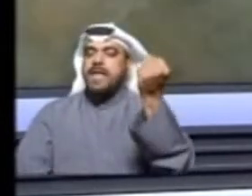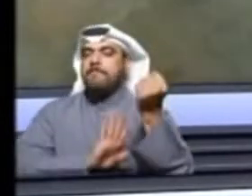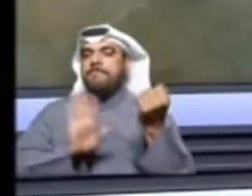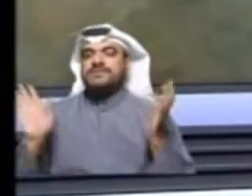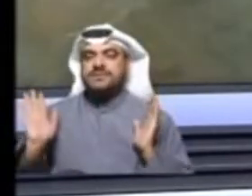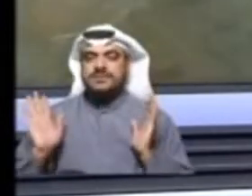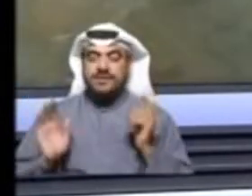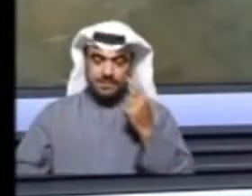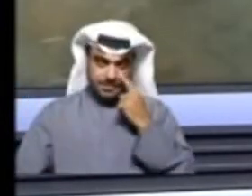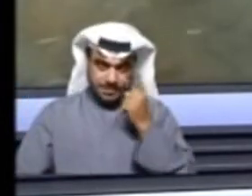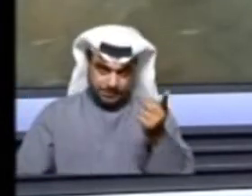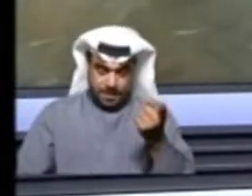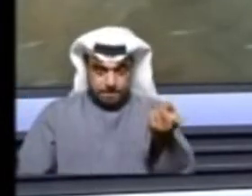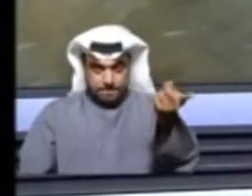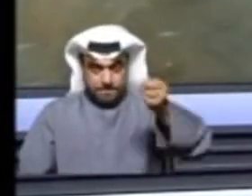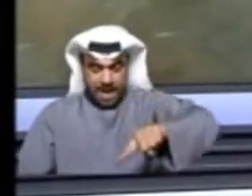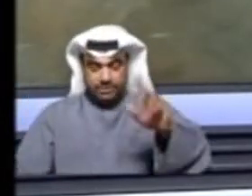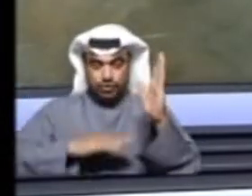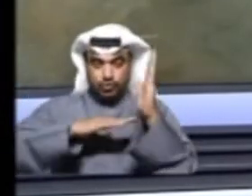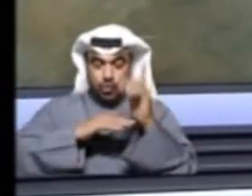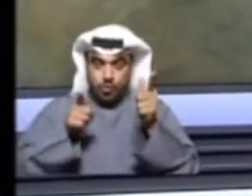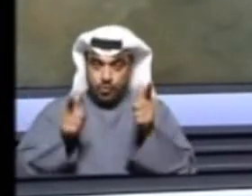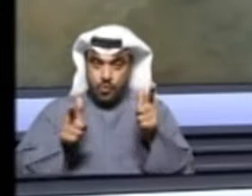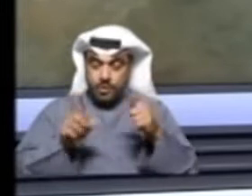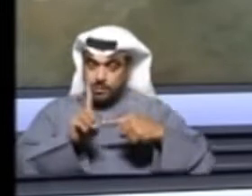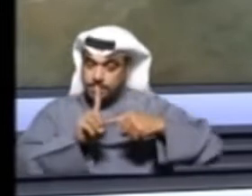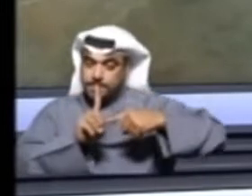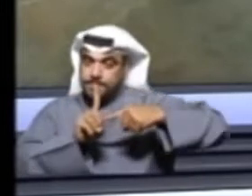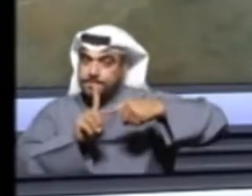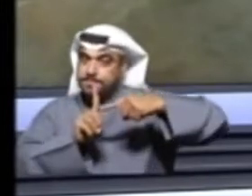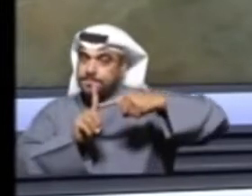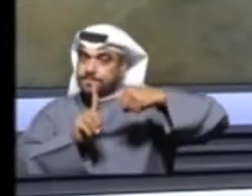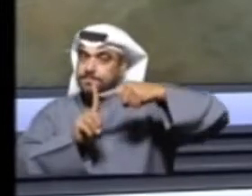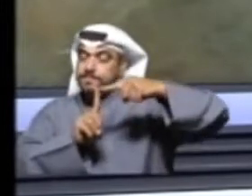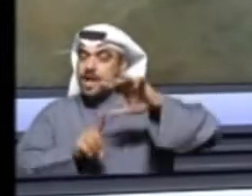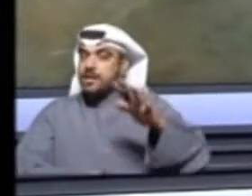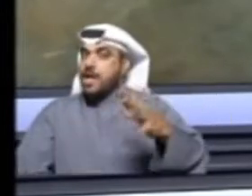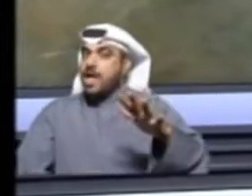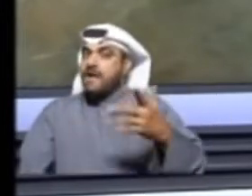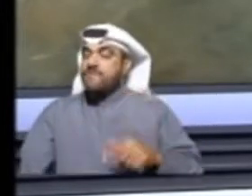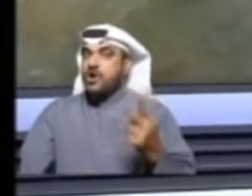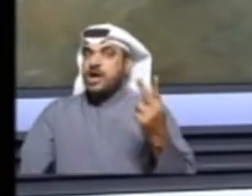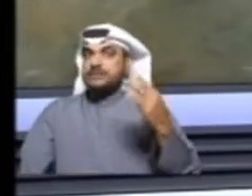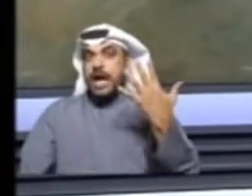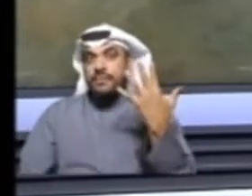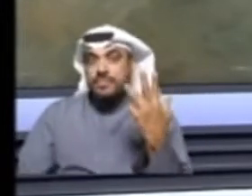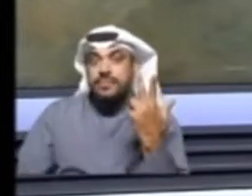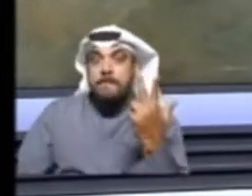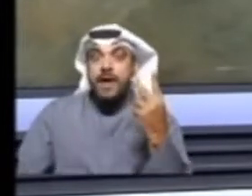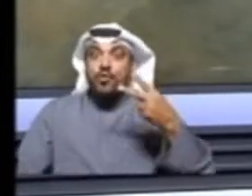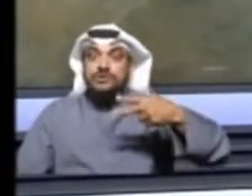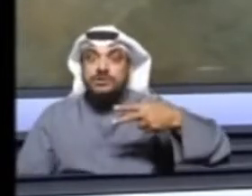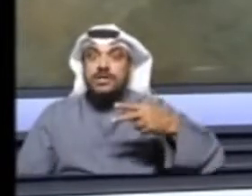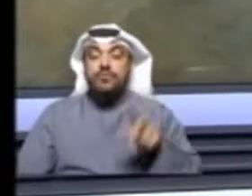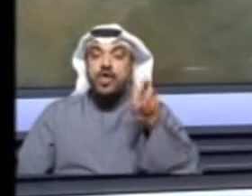ابتداء من منتصف نهار يوم الغد متوقع أن تكون درجات الحرارة العظمى في منتصف العشرينات إلى 28 درجة